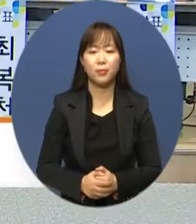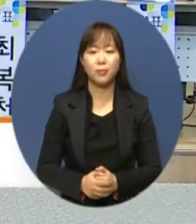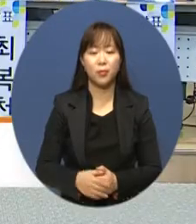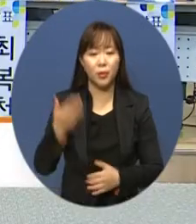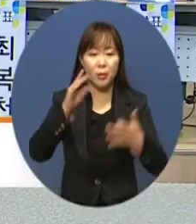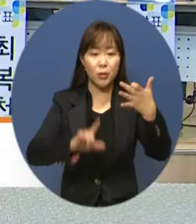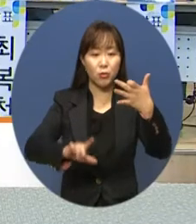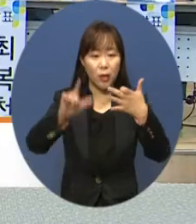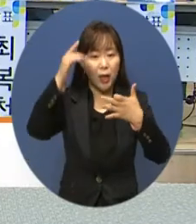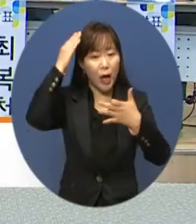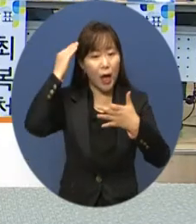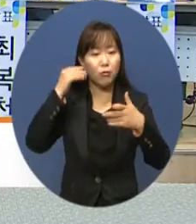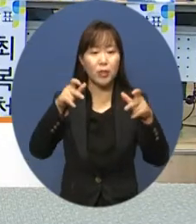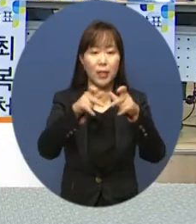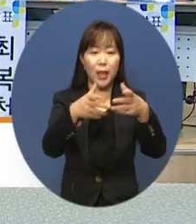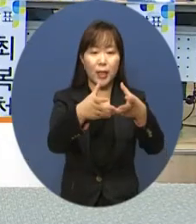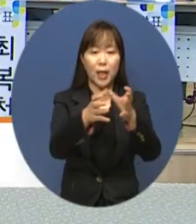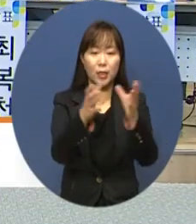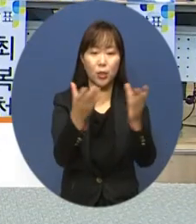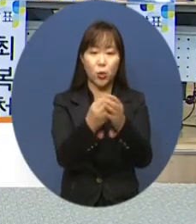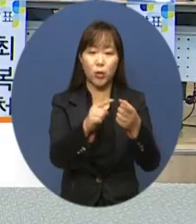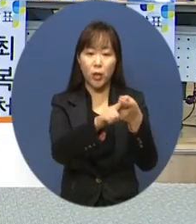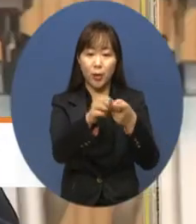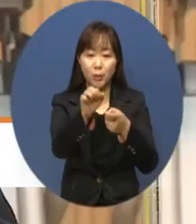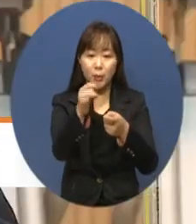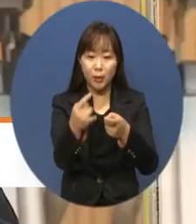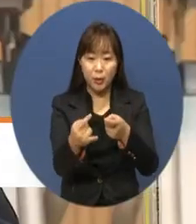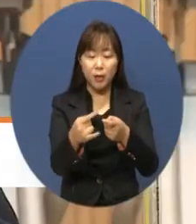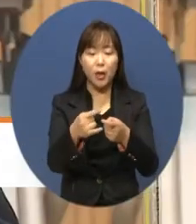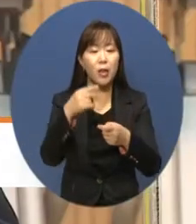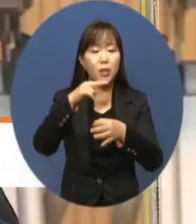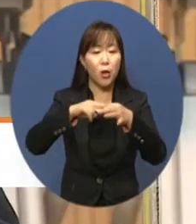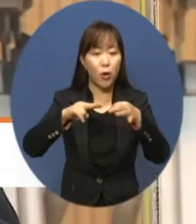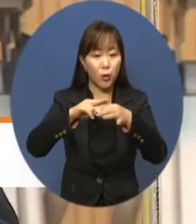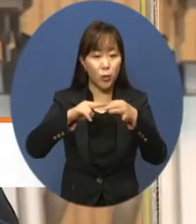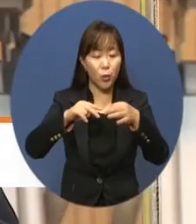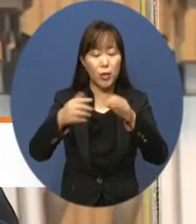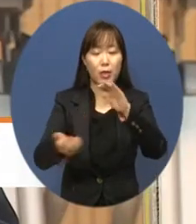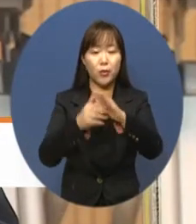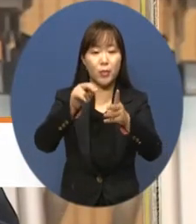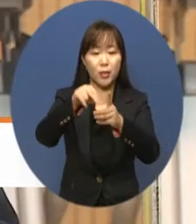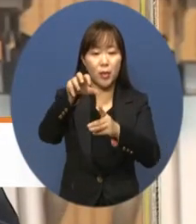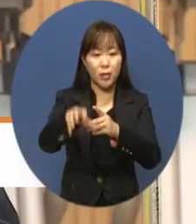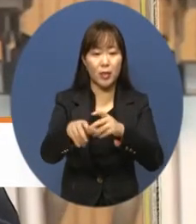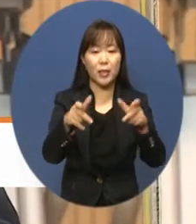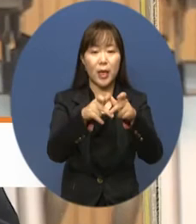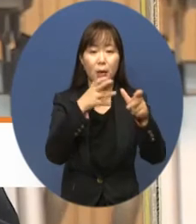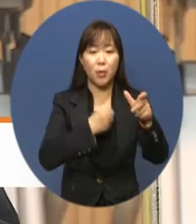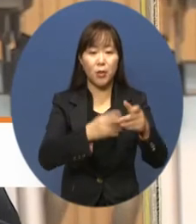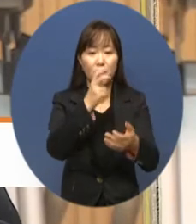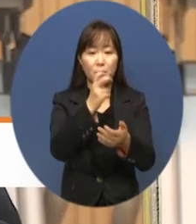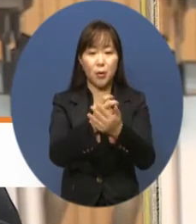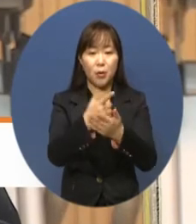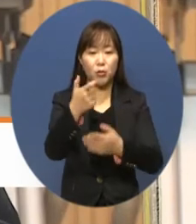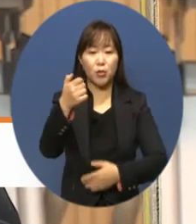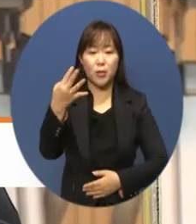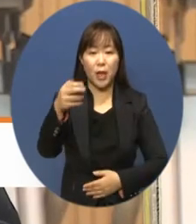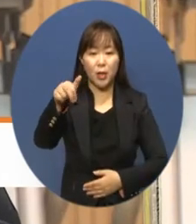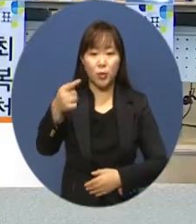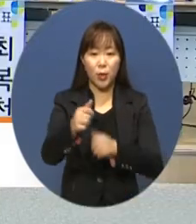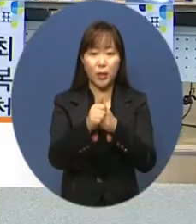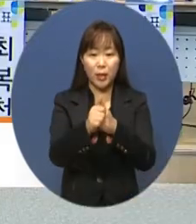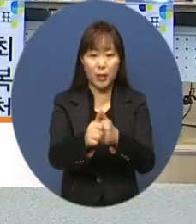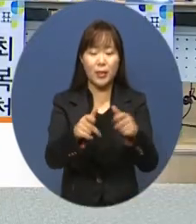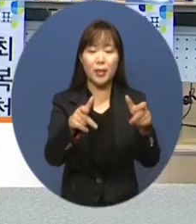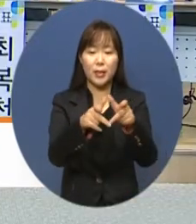지난 19일 한국 장애인 단체 총연합회 는 여의도 이룸센터 에서 상인 복지 법 제 64조 에 따른